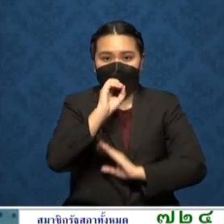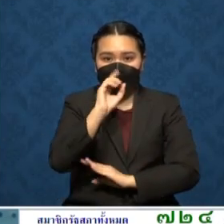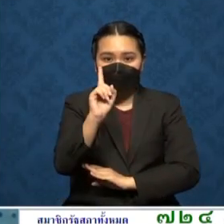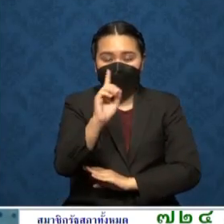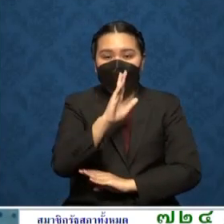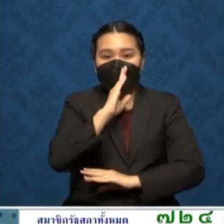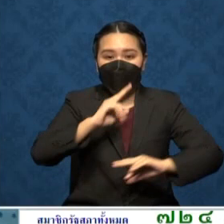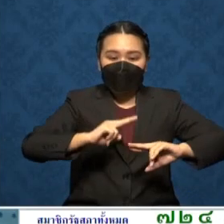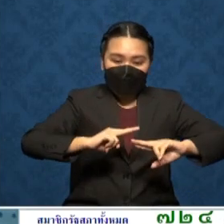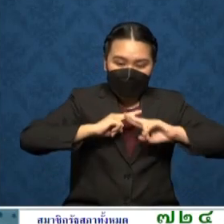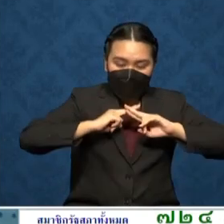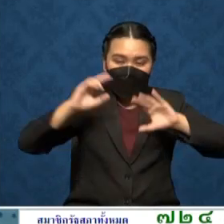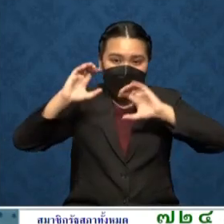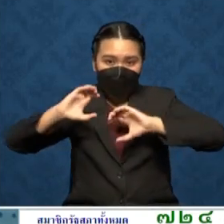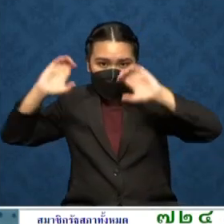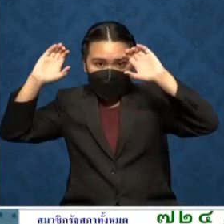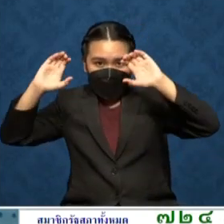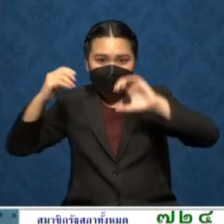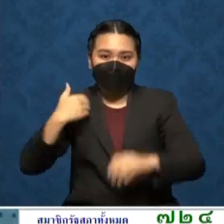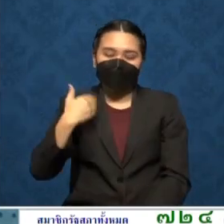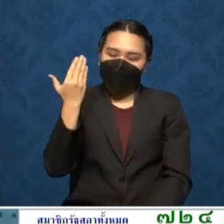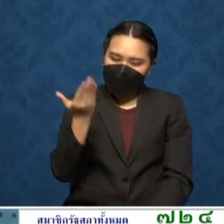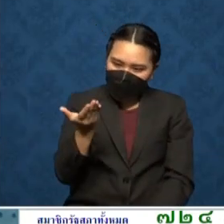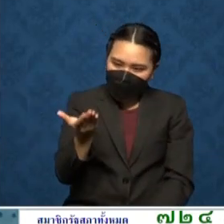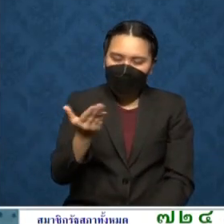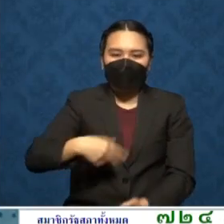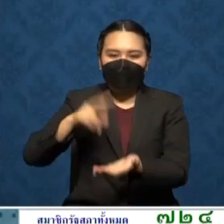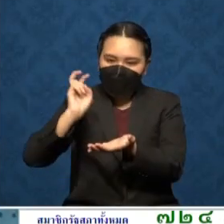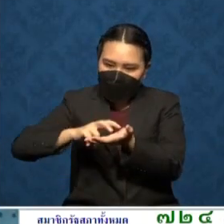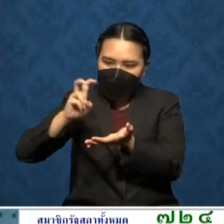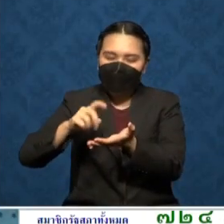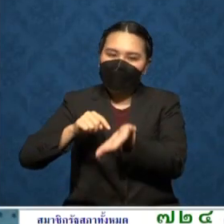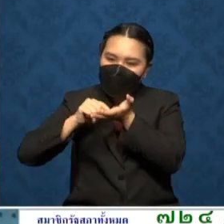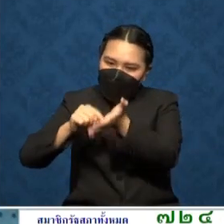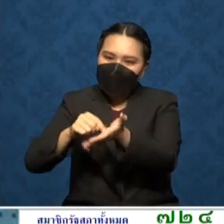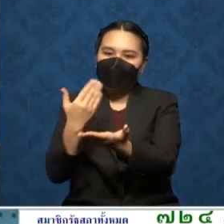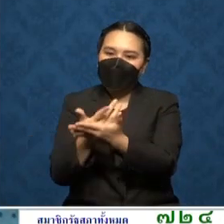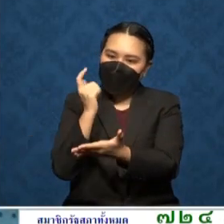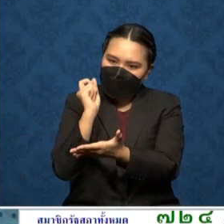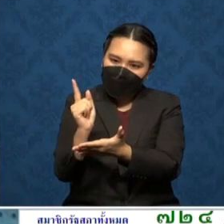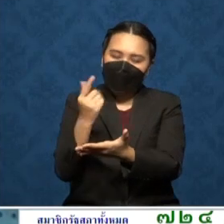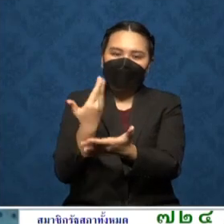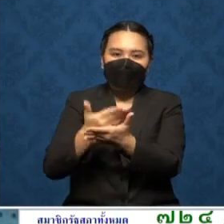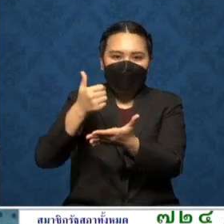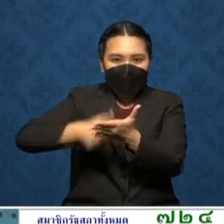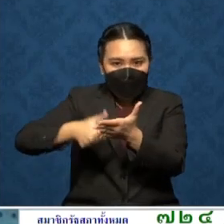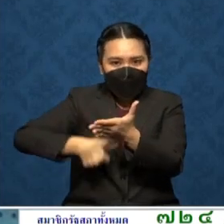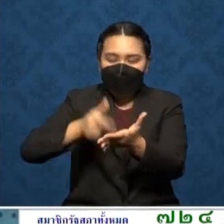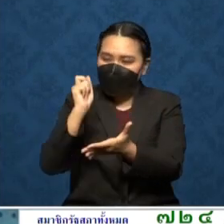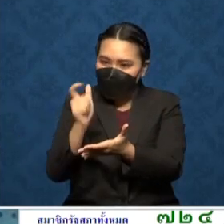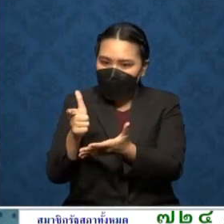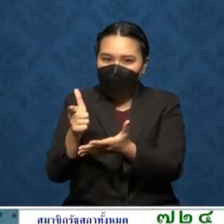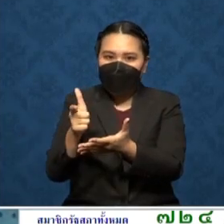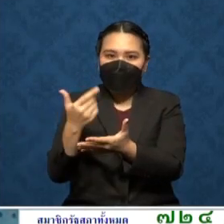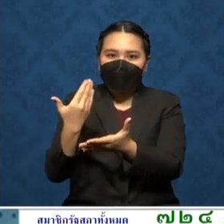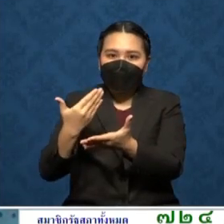การในการขออนุญาตขออนุมัติขอยื่นคำร้องขอจ่ายเงินขอเสียค่าธรรมเนียมขอจด